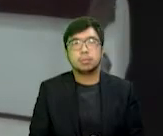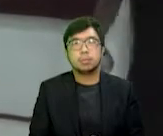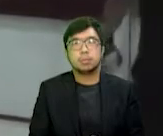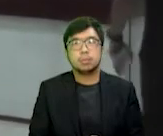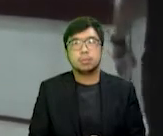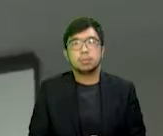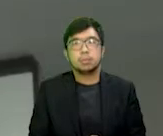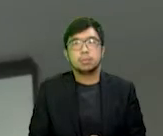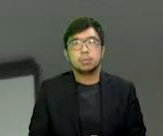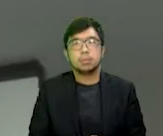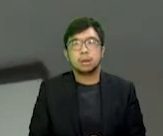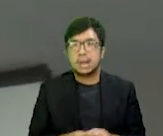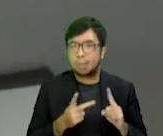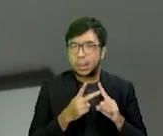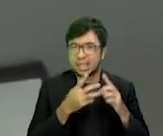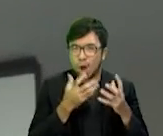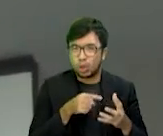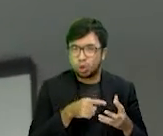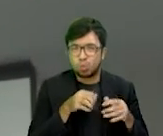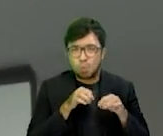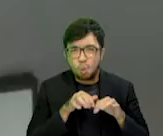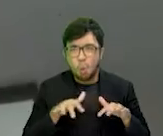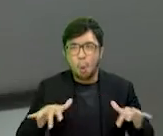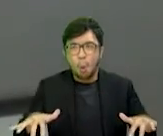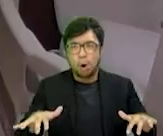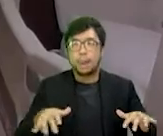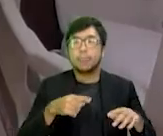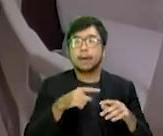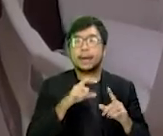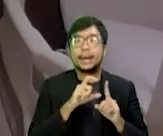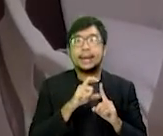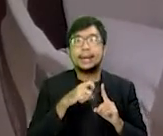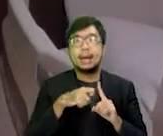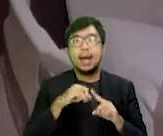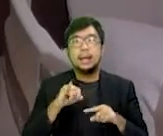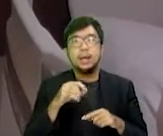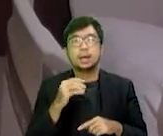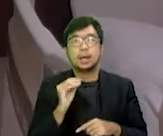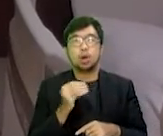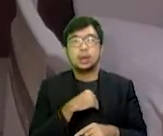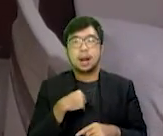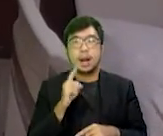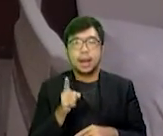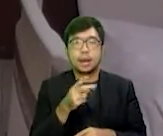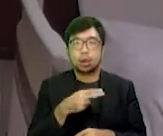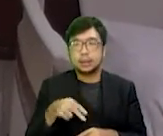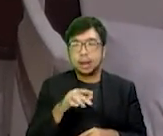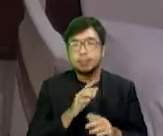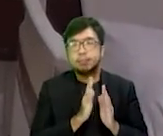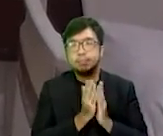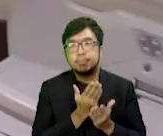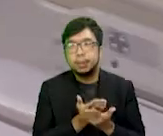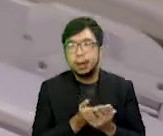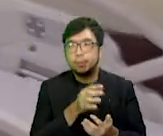Makin merebaknya kasus hepatitis akut misterius direspon oleh Ikatan Dokter Anak Indonesia atau IDAI. Ketua Umum IDAI meminta orang tua agar tidak